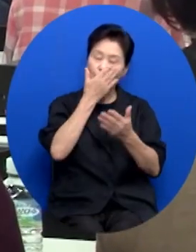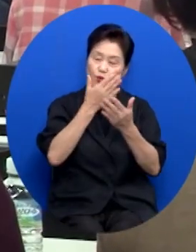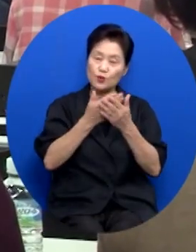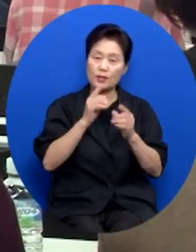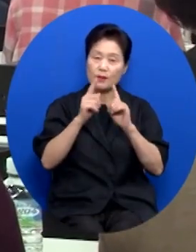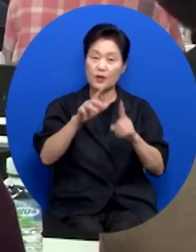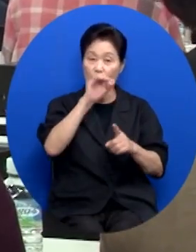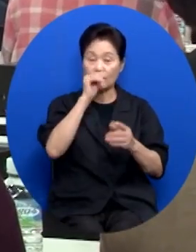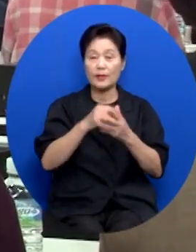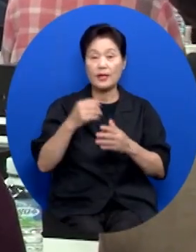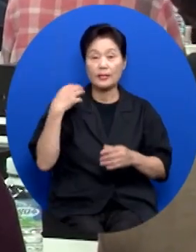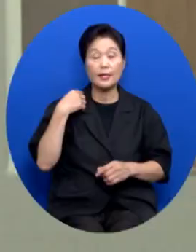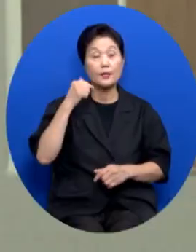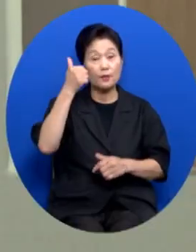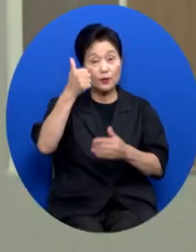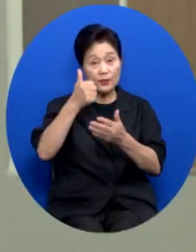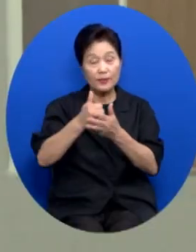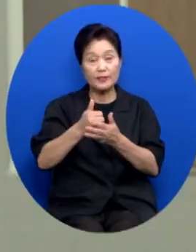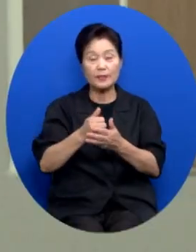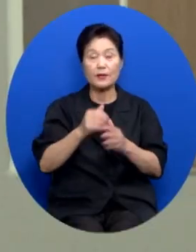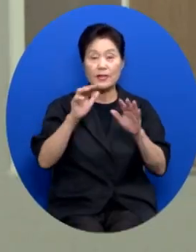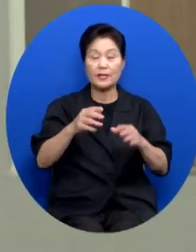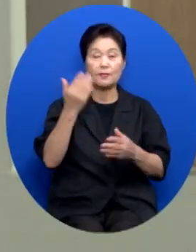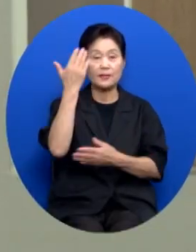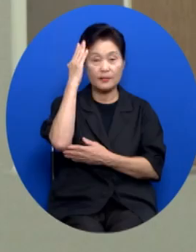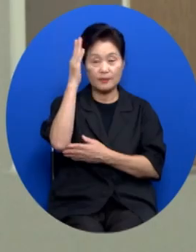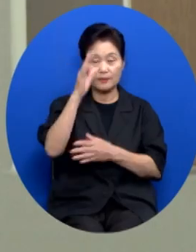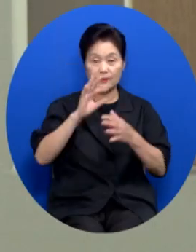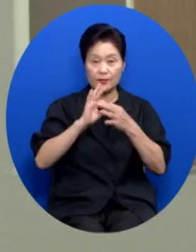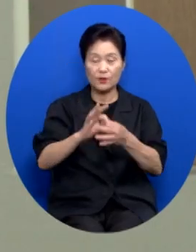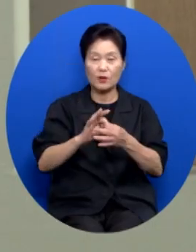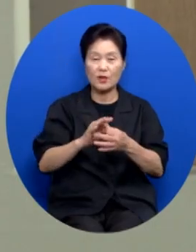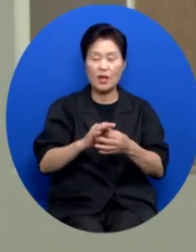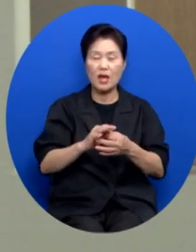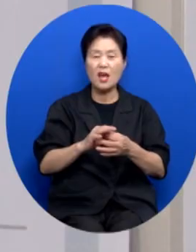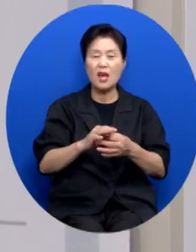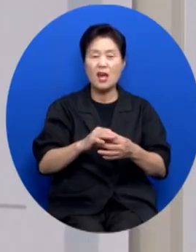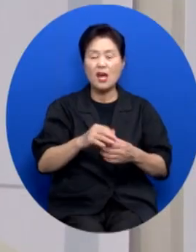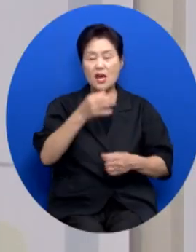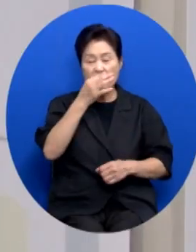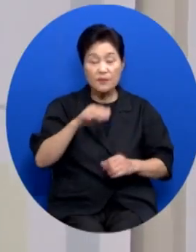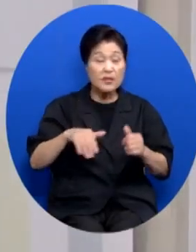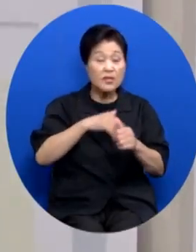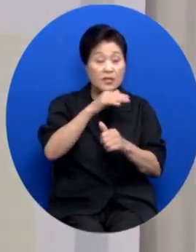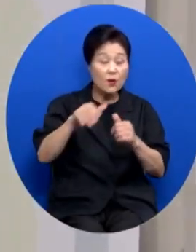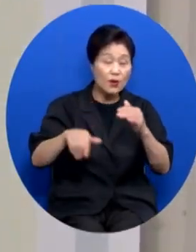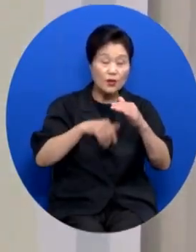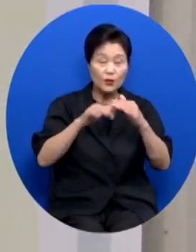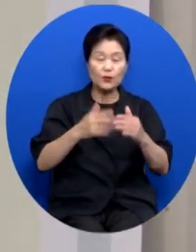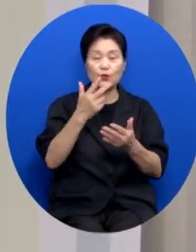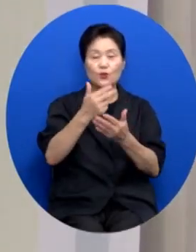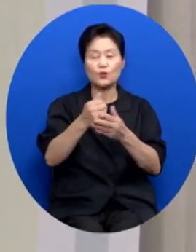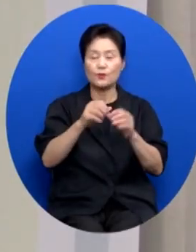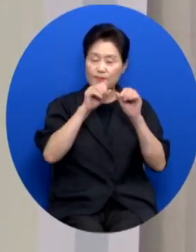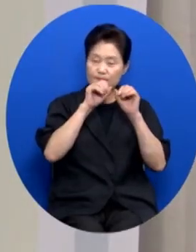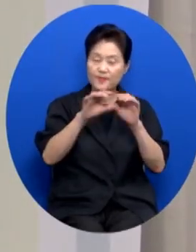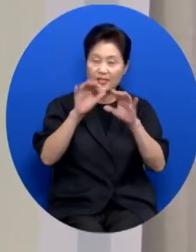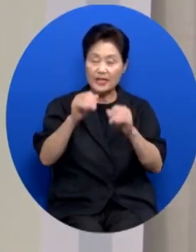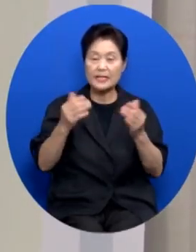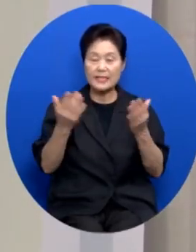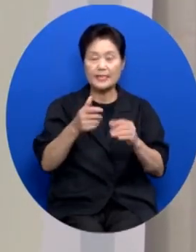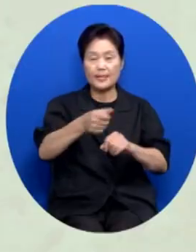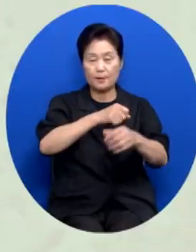교회 담임 김선인 목사는 이번 세미나를 통해 열악한 환경 속 주님을 전하는 일에 더욱 매진할 수 있길